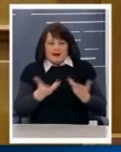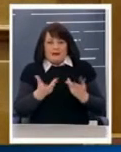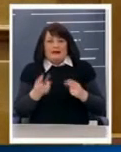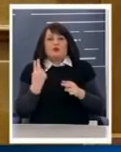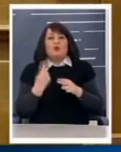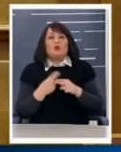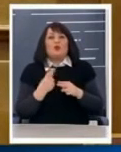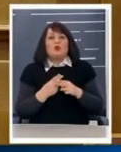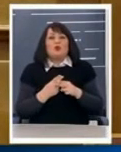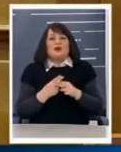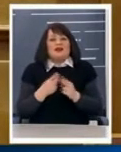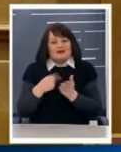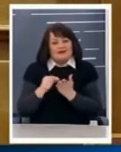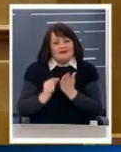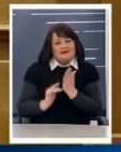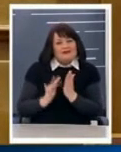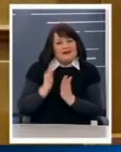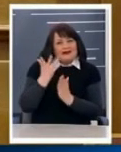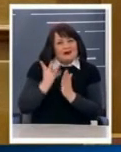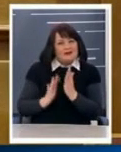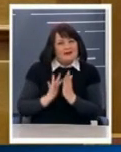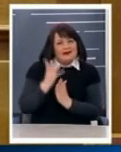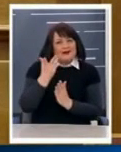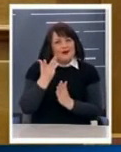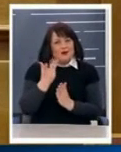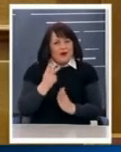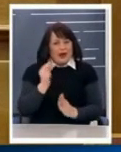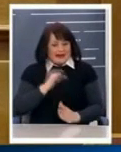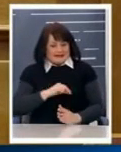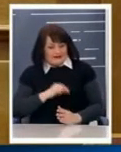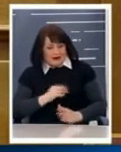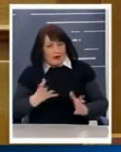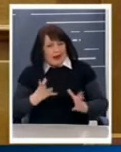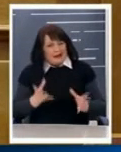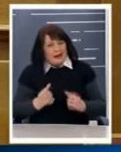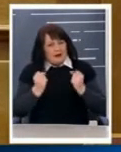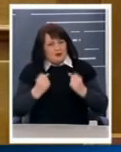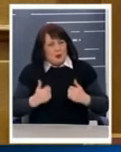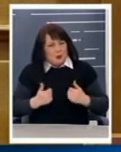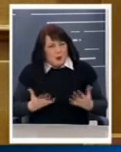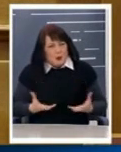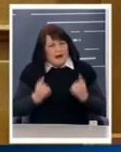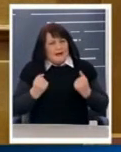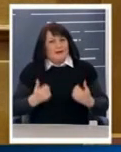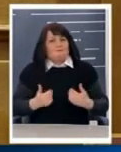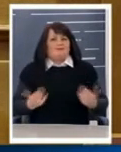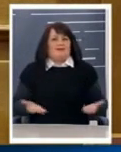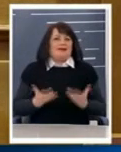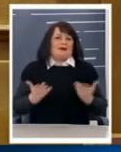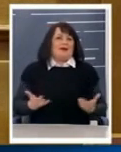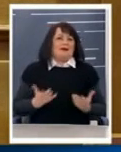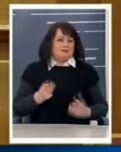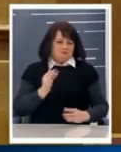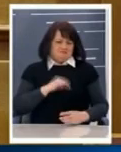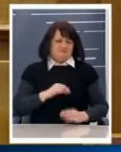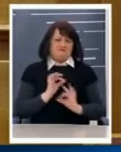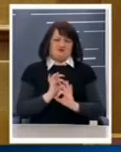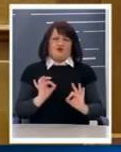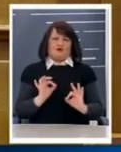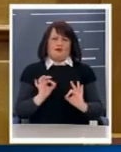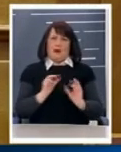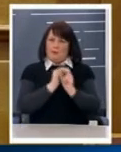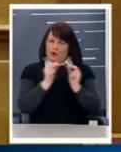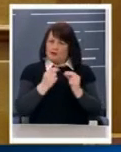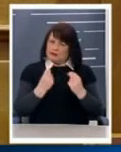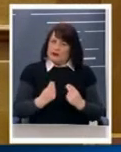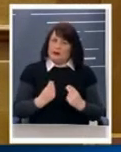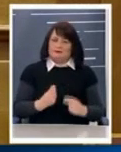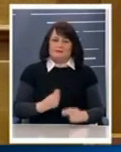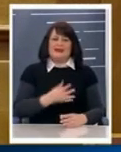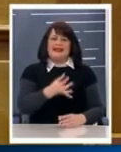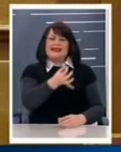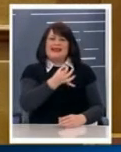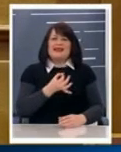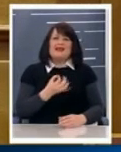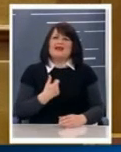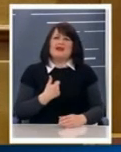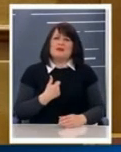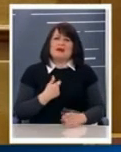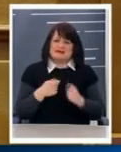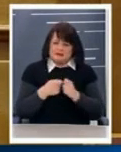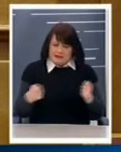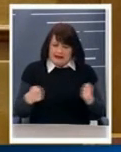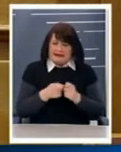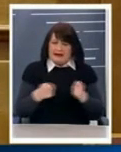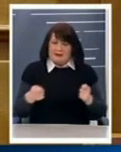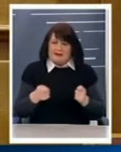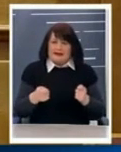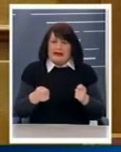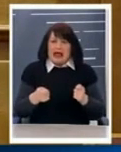όταν βελτιώνεται σε κάτι, όταν γλιτώνει σε κάτι. Και το άλλο που είπατε, ότι υπάρχουν μέτρα